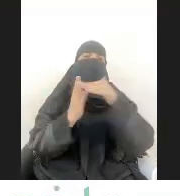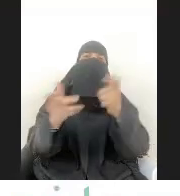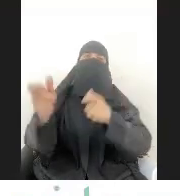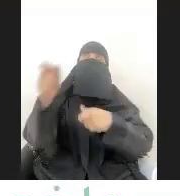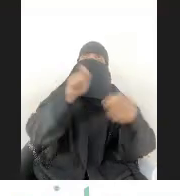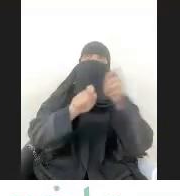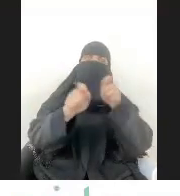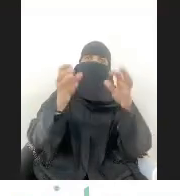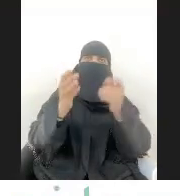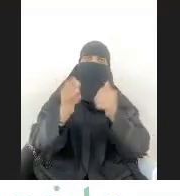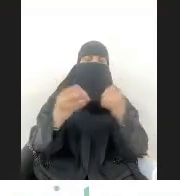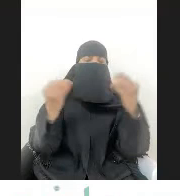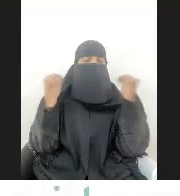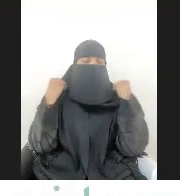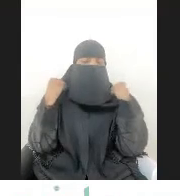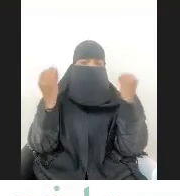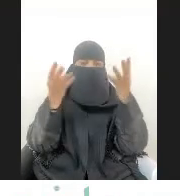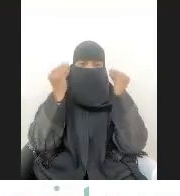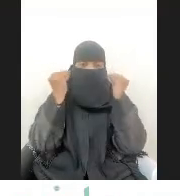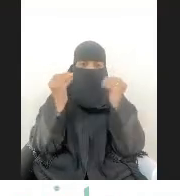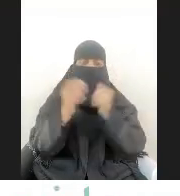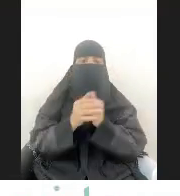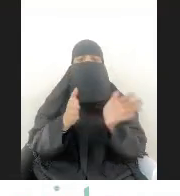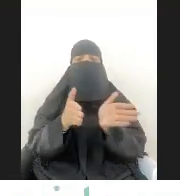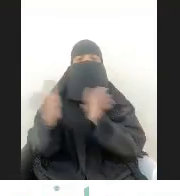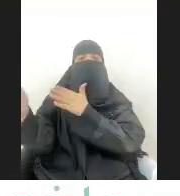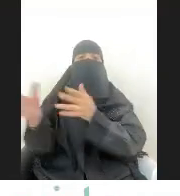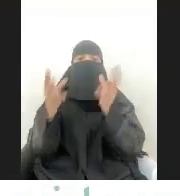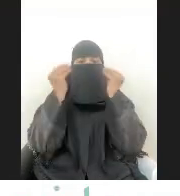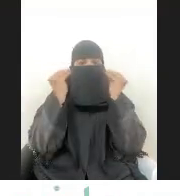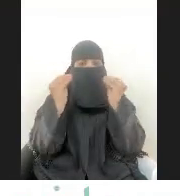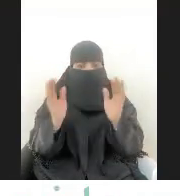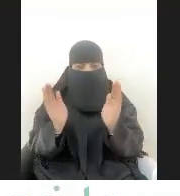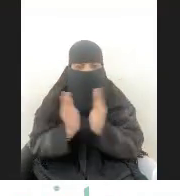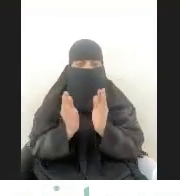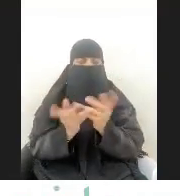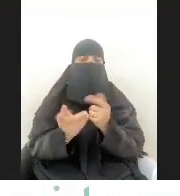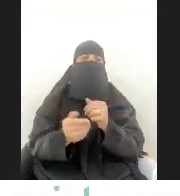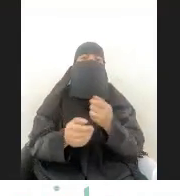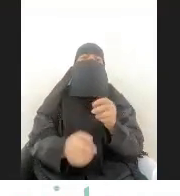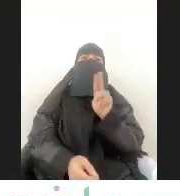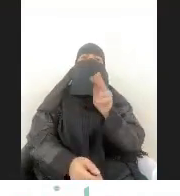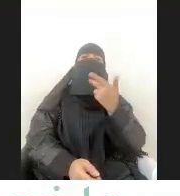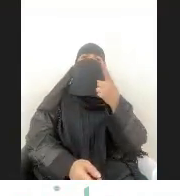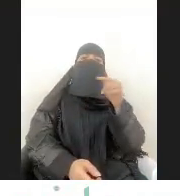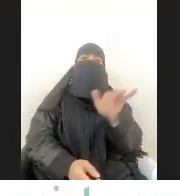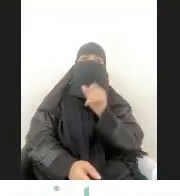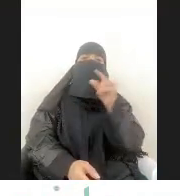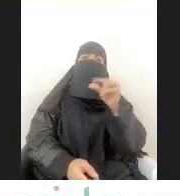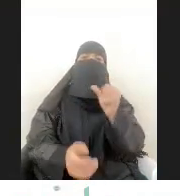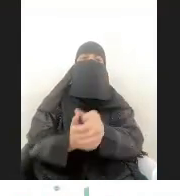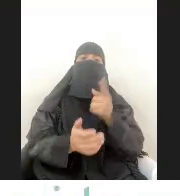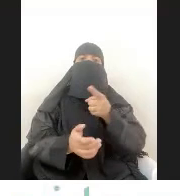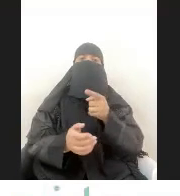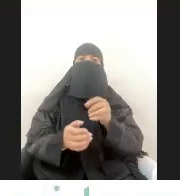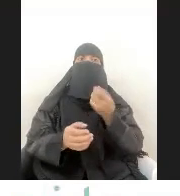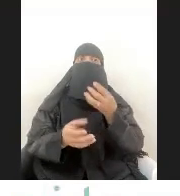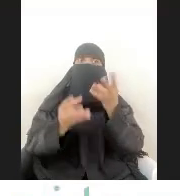التعليمية. كذلك التعليم المصغر استعرضناه مع الدكتورة تغريد مفهوم حديث ونموذج جديد